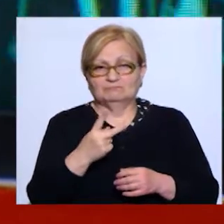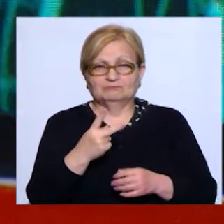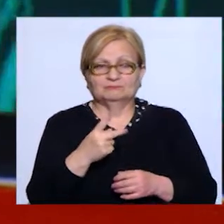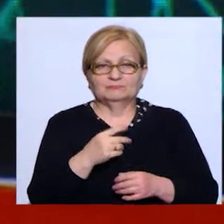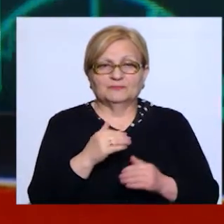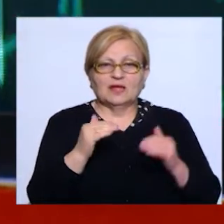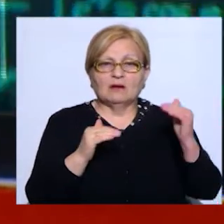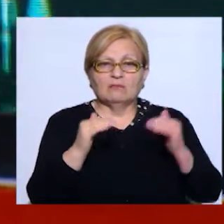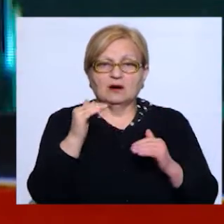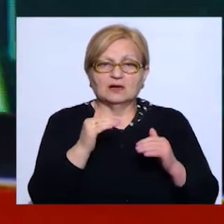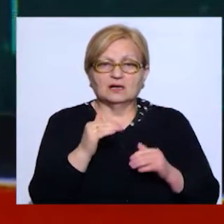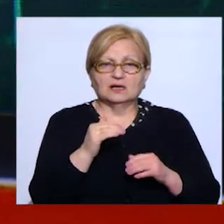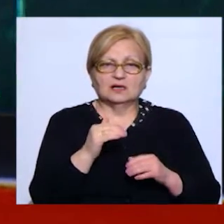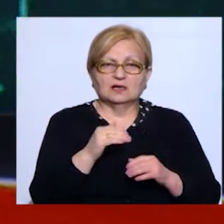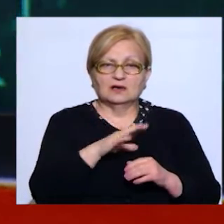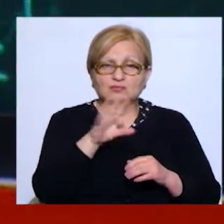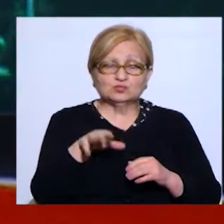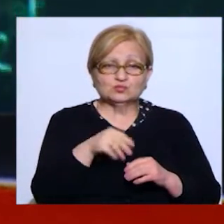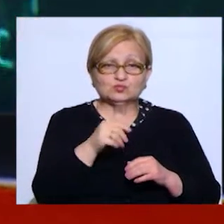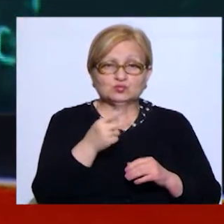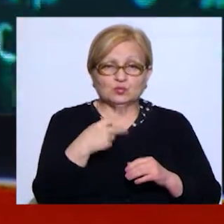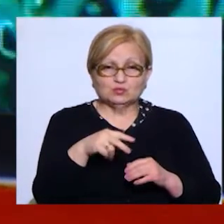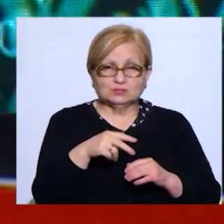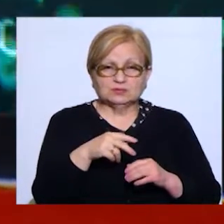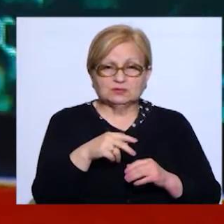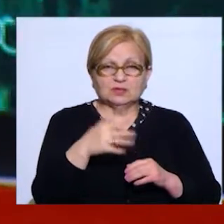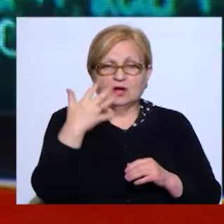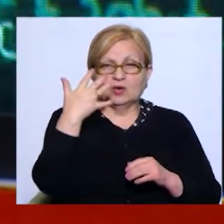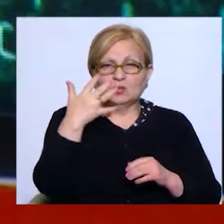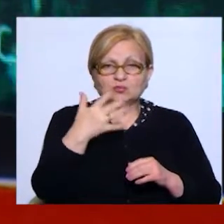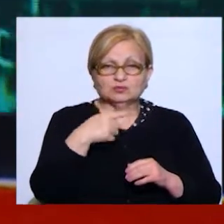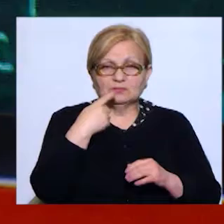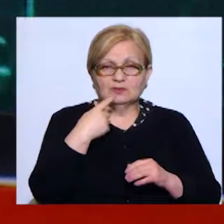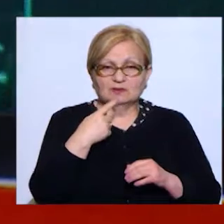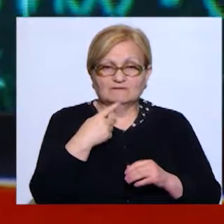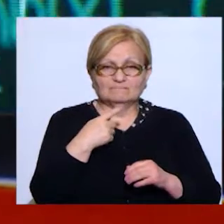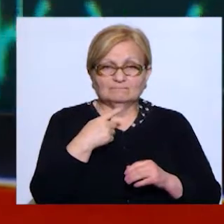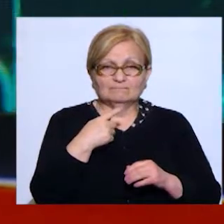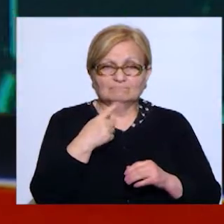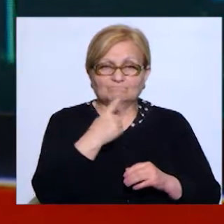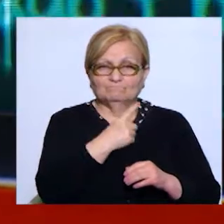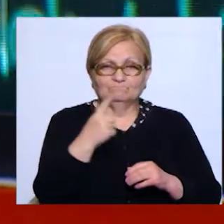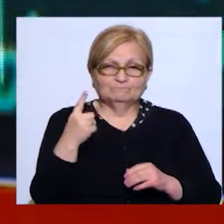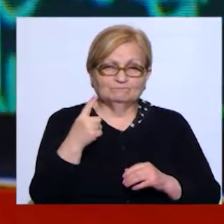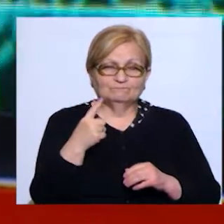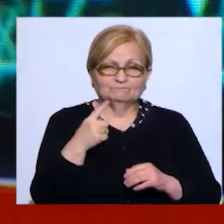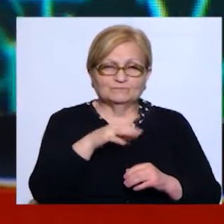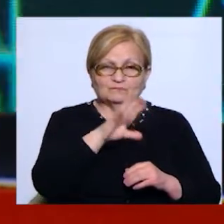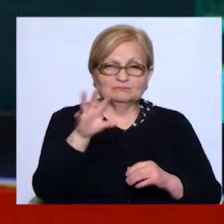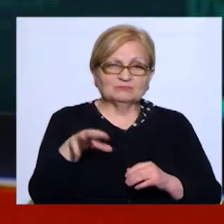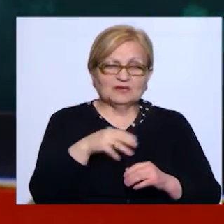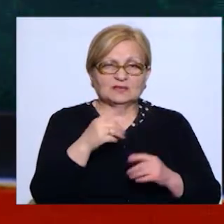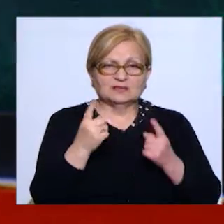სიხშირე როგორ შეგვიძლია ვთქვა გამოთვალოთ? სულ არის 20 მოსწავლე, 5-მა თქვა, რომ ვართ თითო-თითო, ესე იგი, მთელი